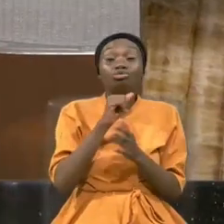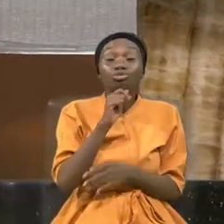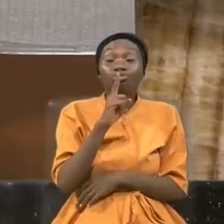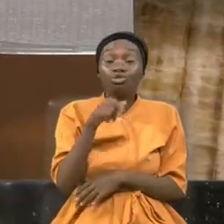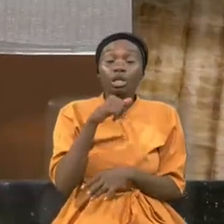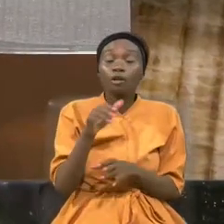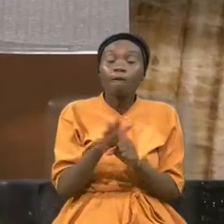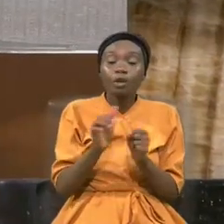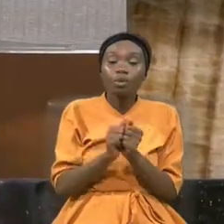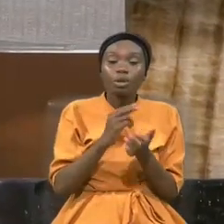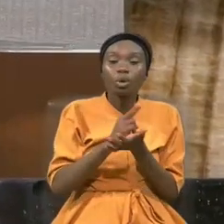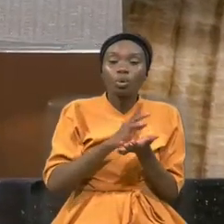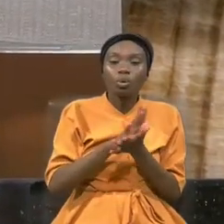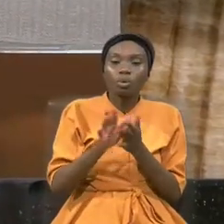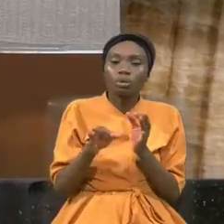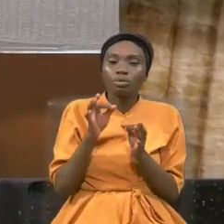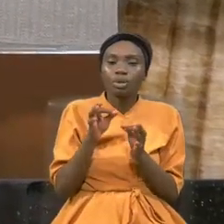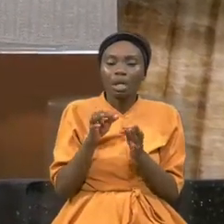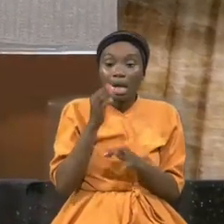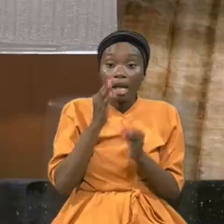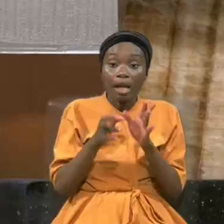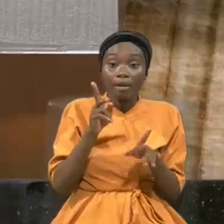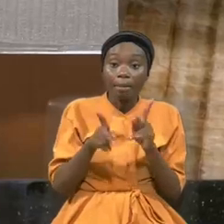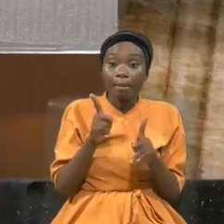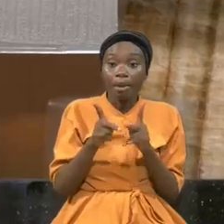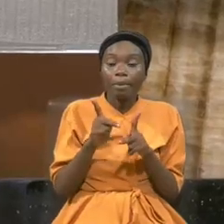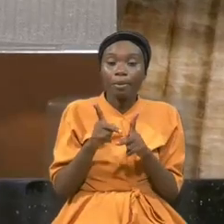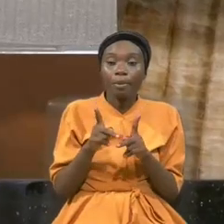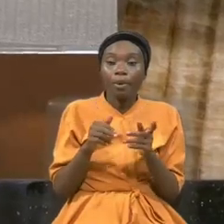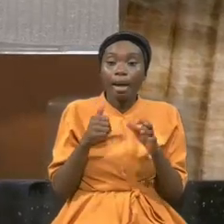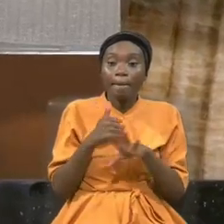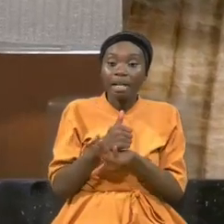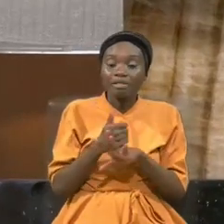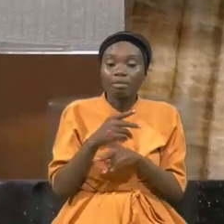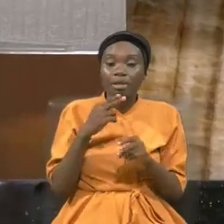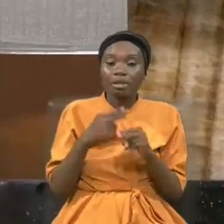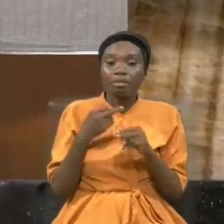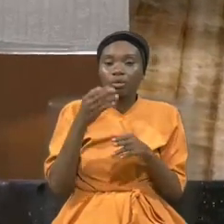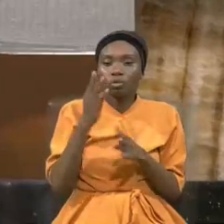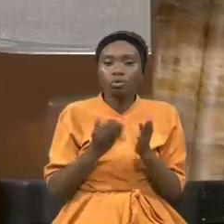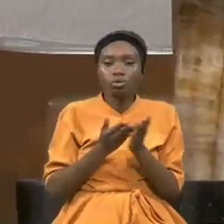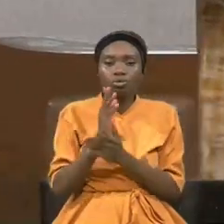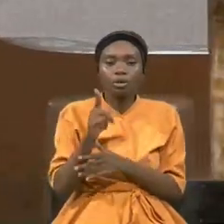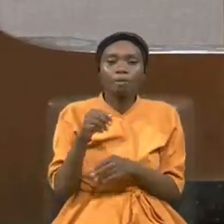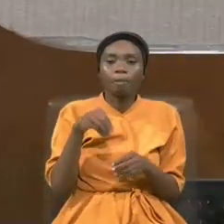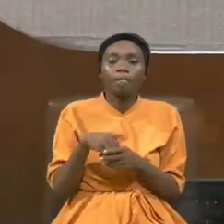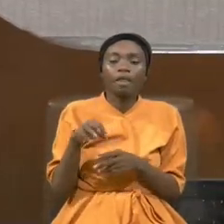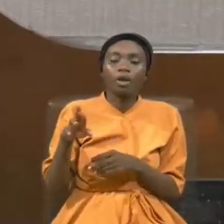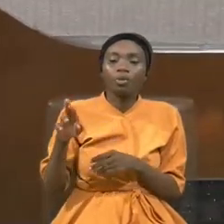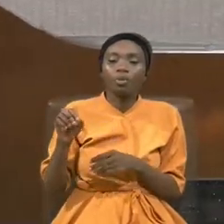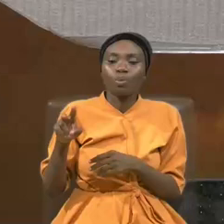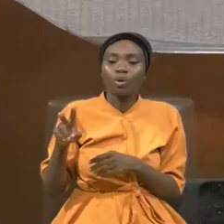ne sont pas remplis du Saint-Esprit. Si les gens blasphèment le nom de Dieu par eux.